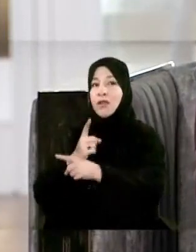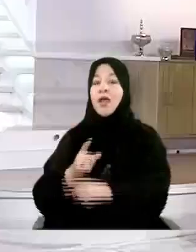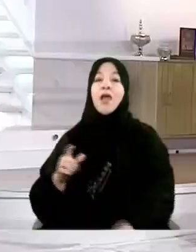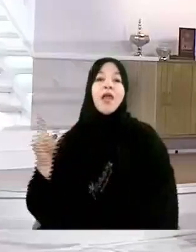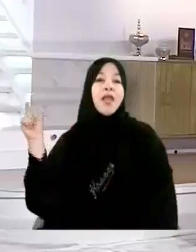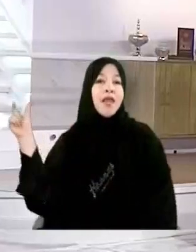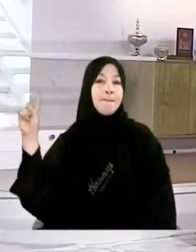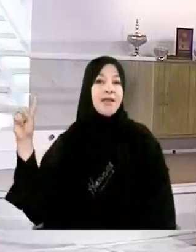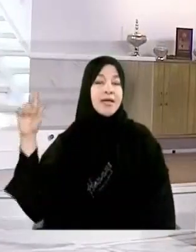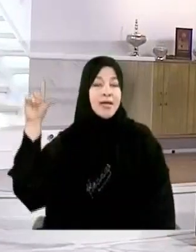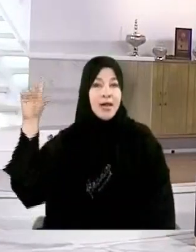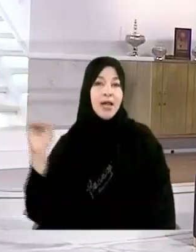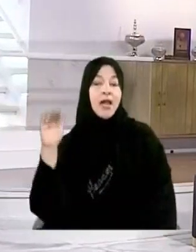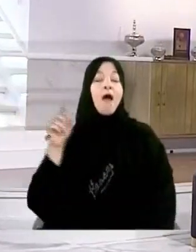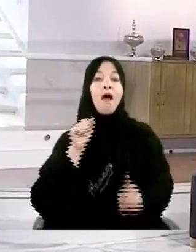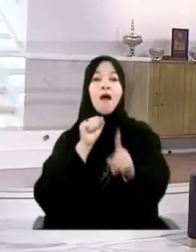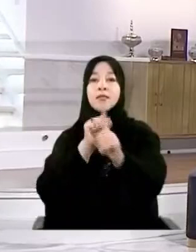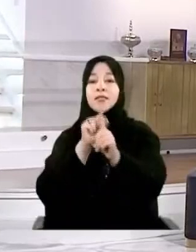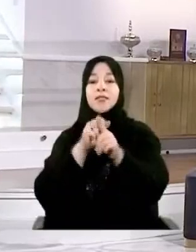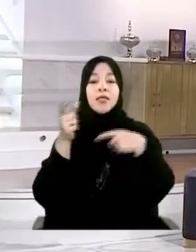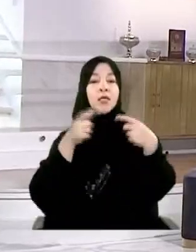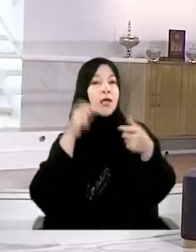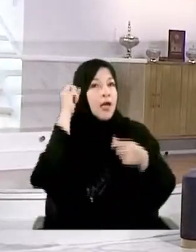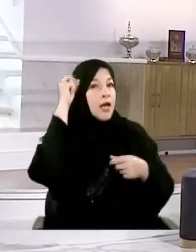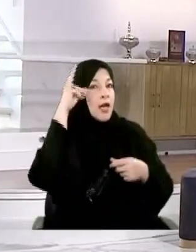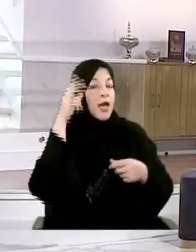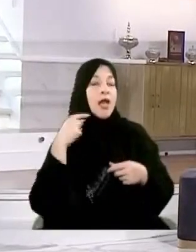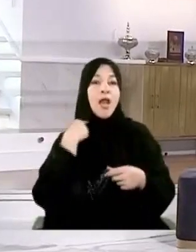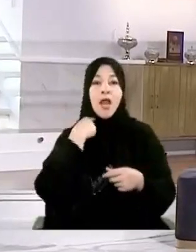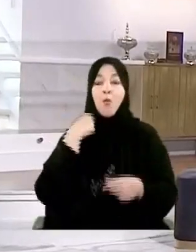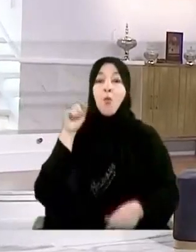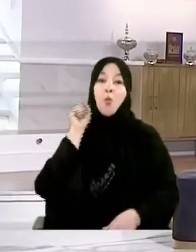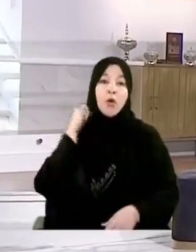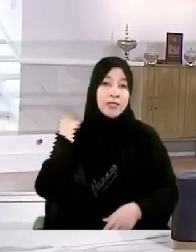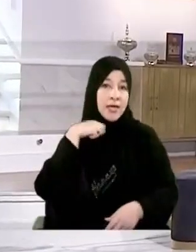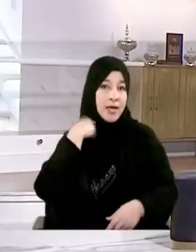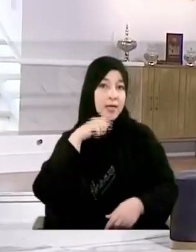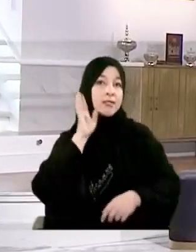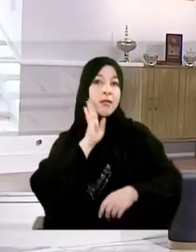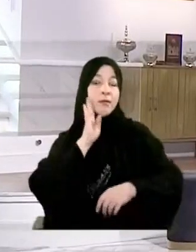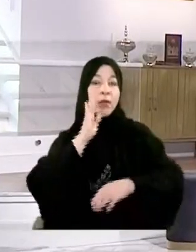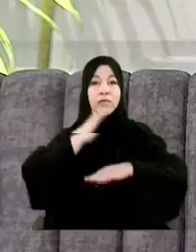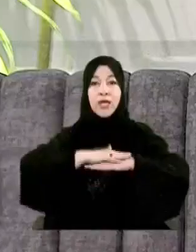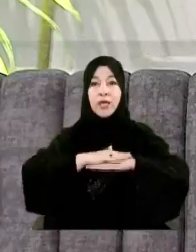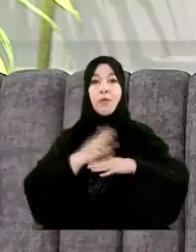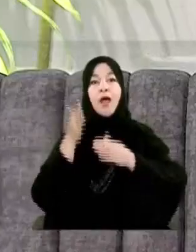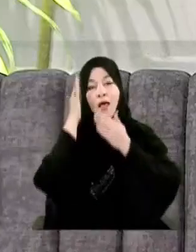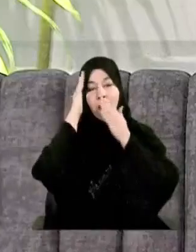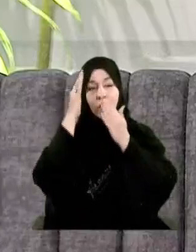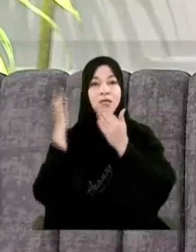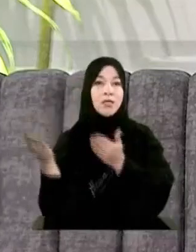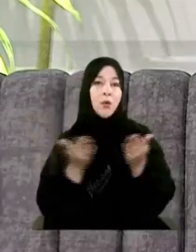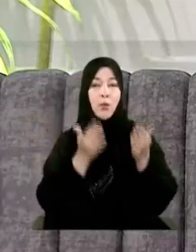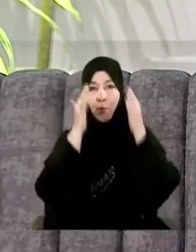سيف الحبسي، أخصائي ابتكار علمي بدائرة الابتكار والأولمبياد العلمي بوزارة التربية والتعليم. أهلا وسهلا بك أستاذ نبيل،